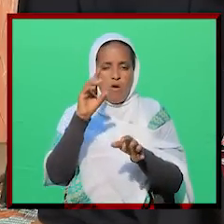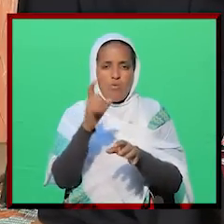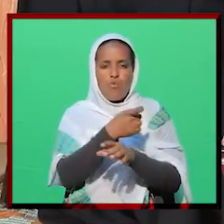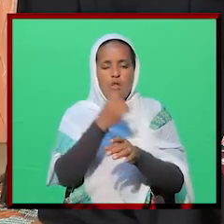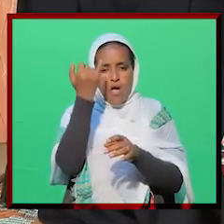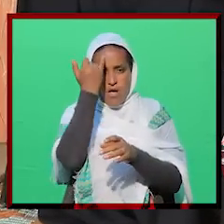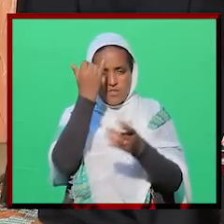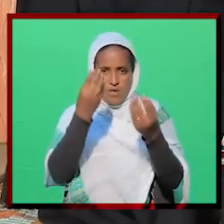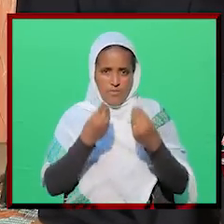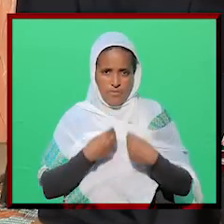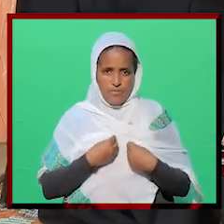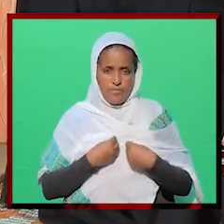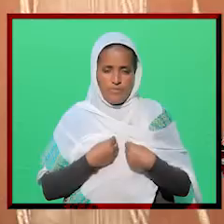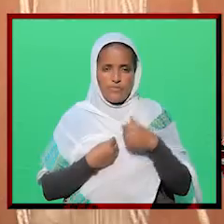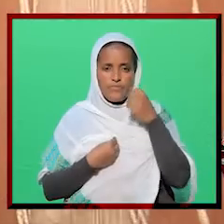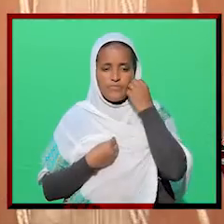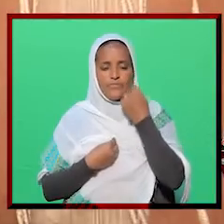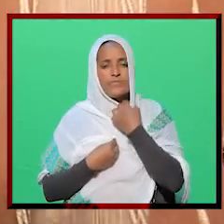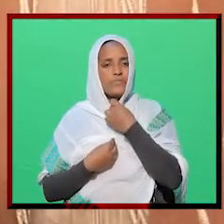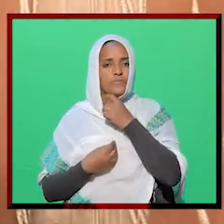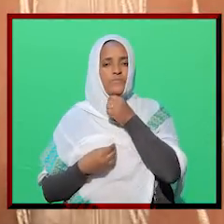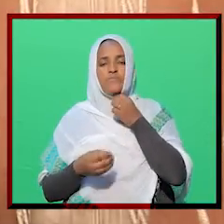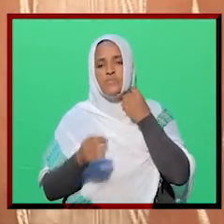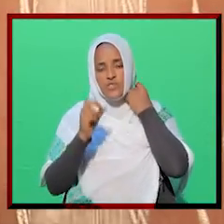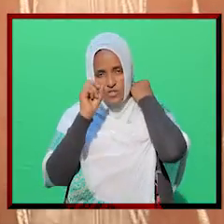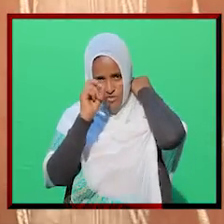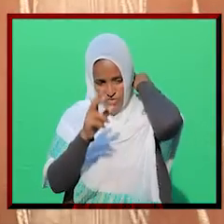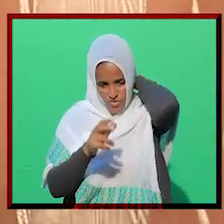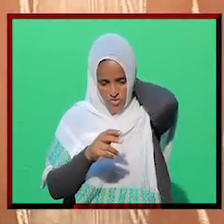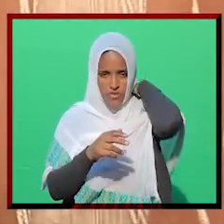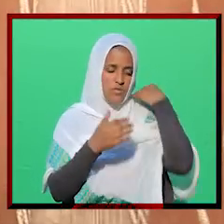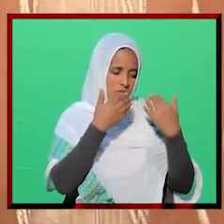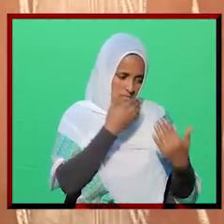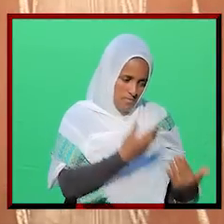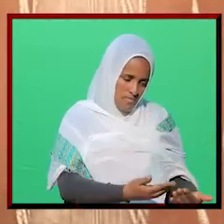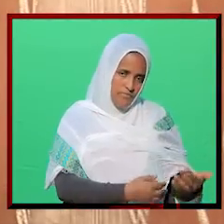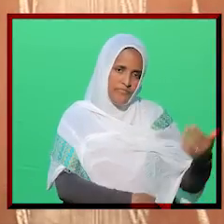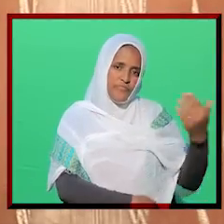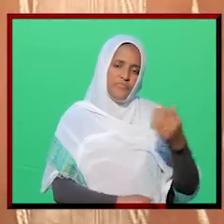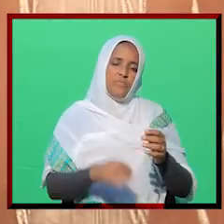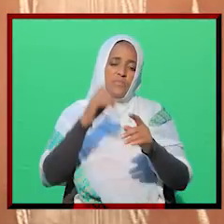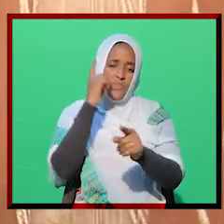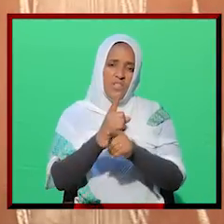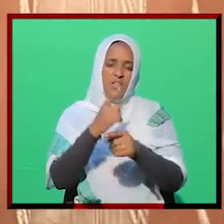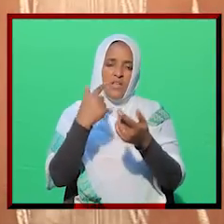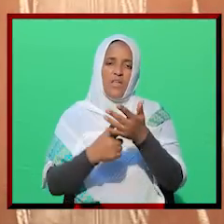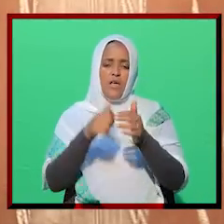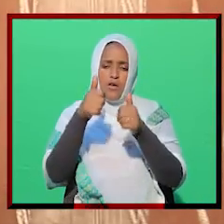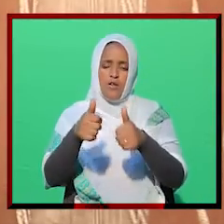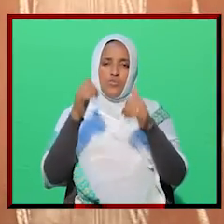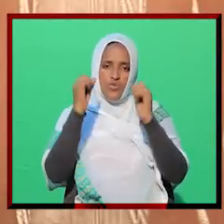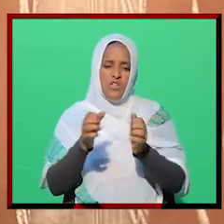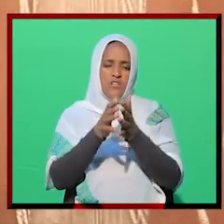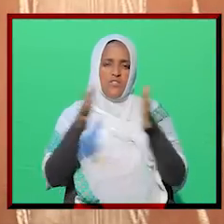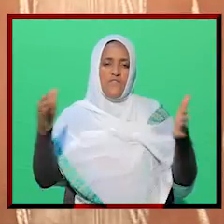በኢትዮጵያ ደረጃ የኢትዮጵያ አይናማ ሊቃውንት እነዚህን የተዋህዶና የጸጋና የቅባትን እምነት